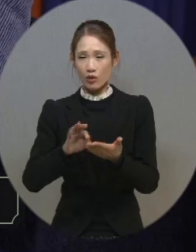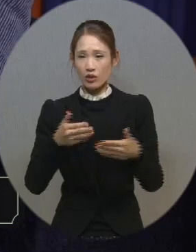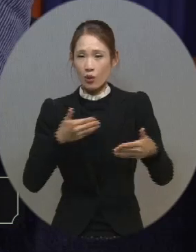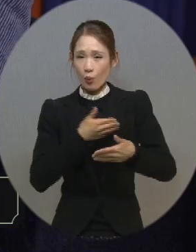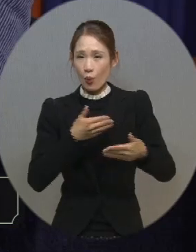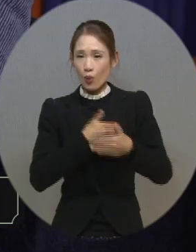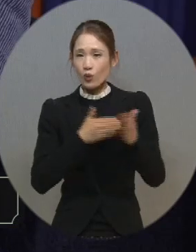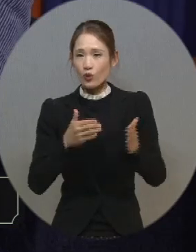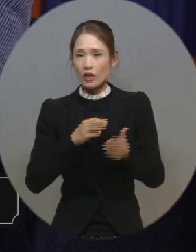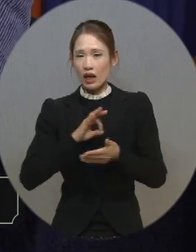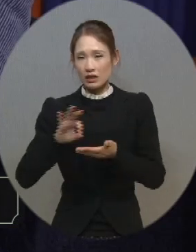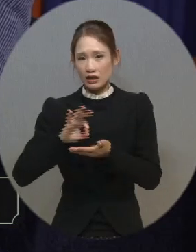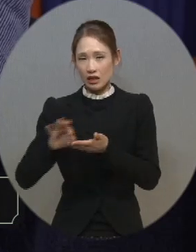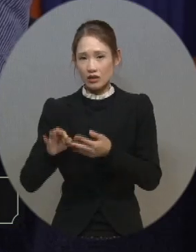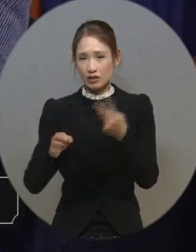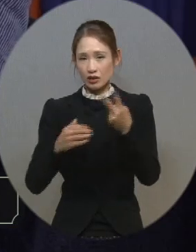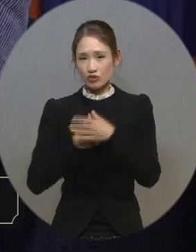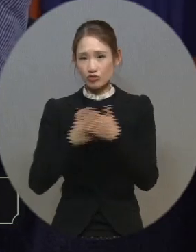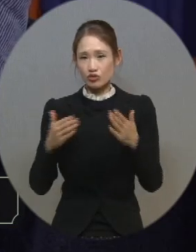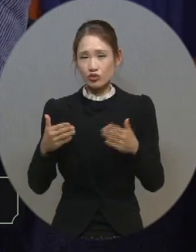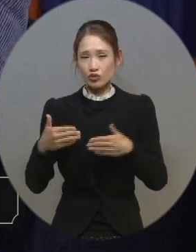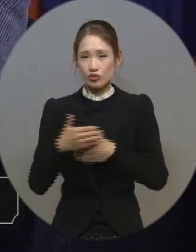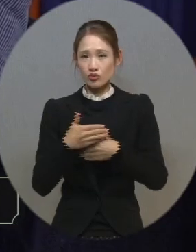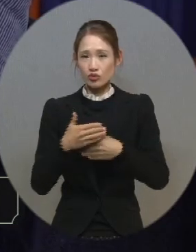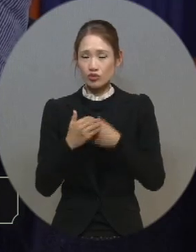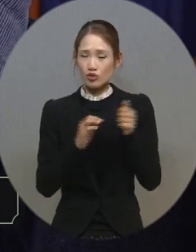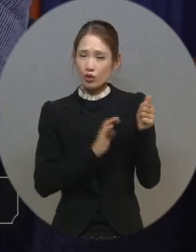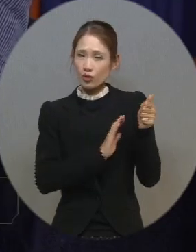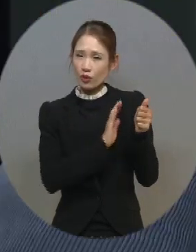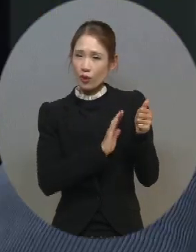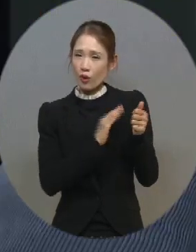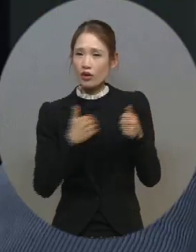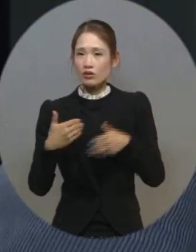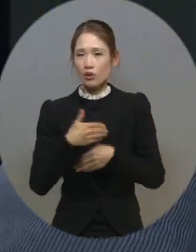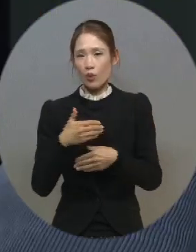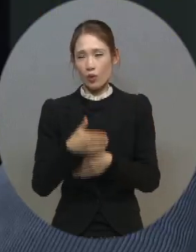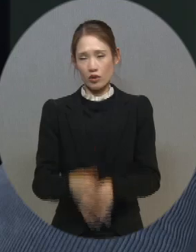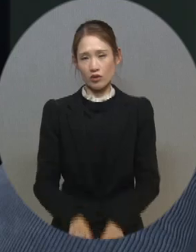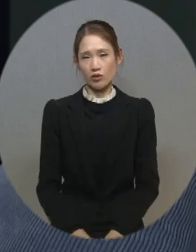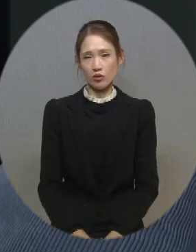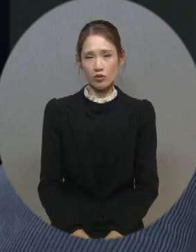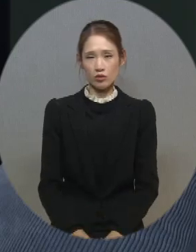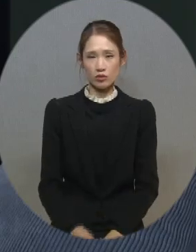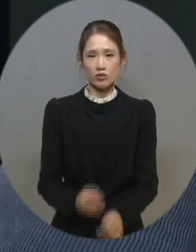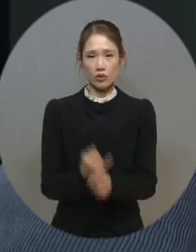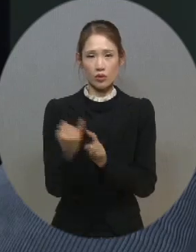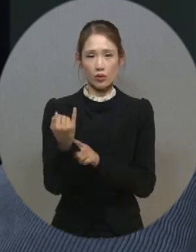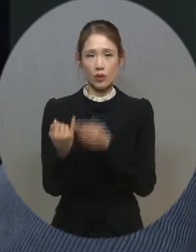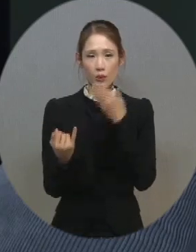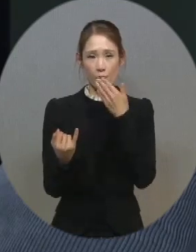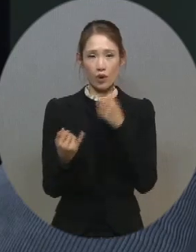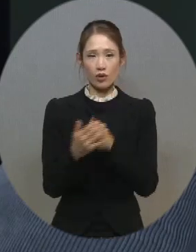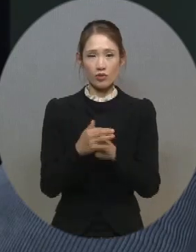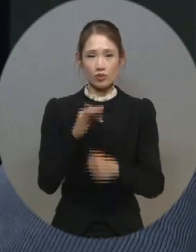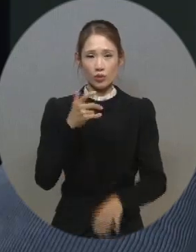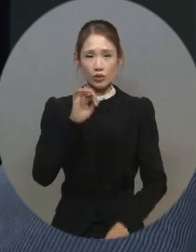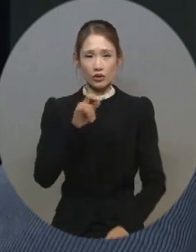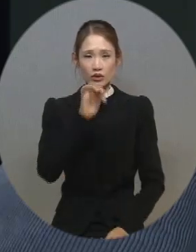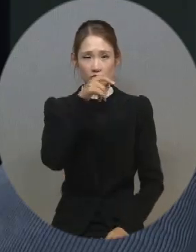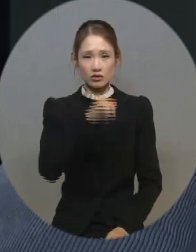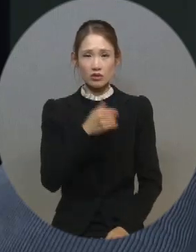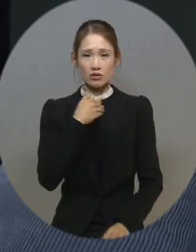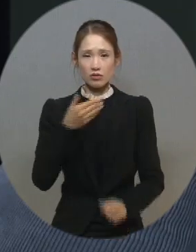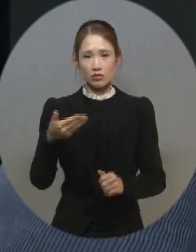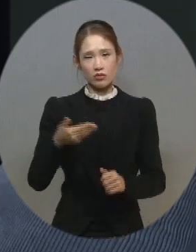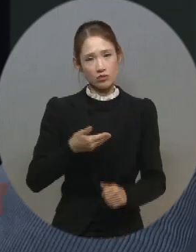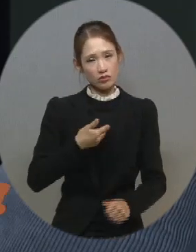가서 단둘이 들어가서 목욕탕에서 때를 밀어주질 않나 그리고 뭐 자기 부인이 먹으라 그랬다고 뭐 동태 식혜도 갖다 주고